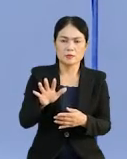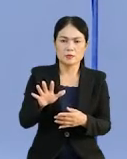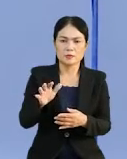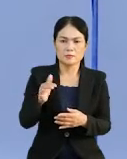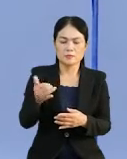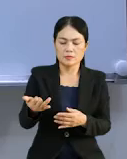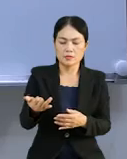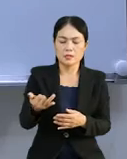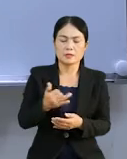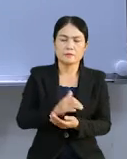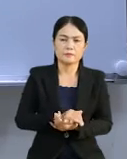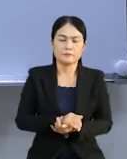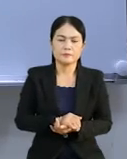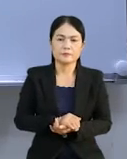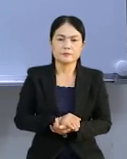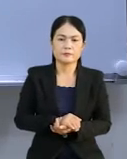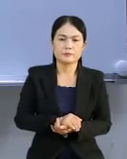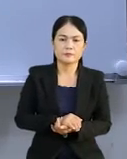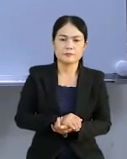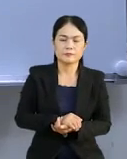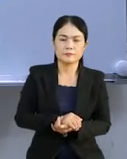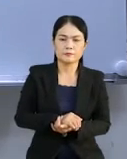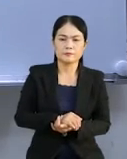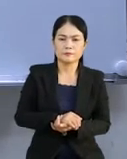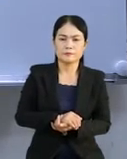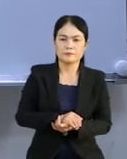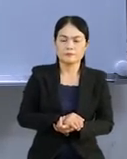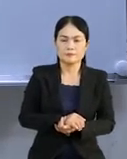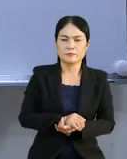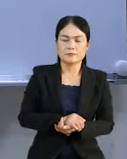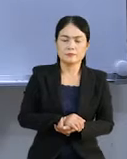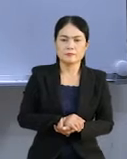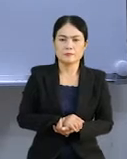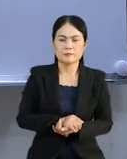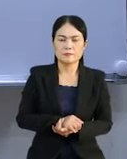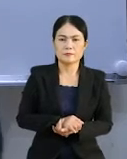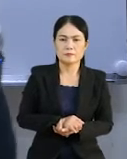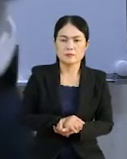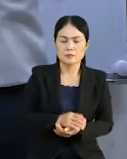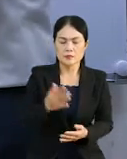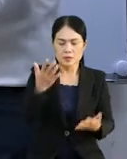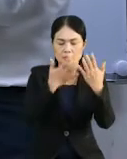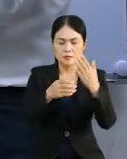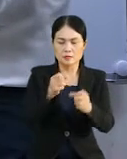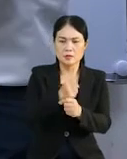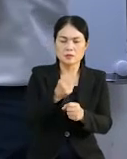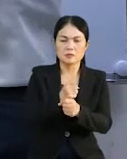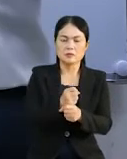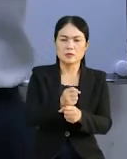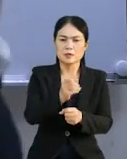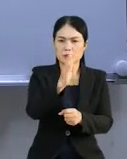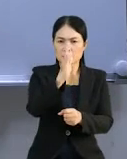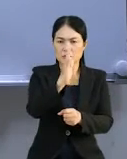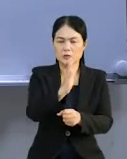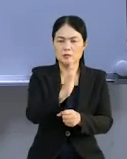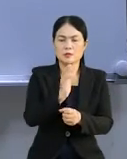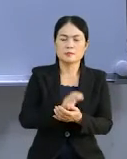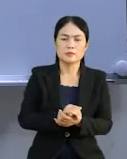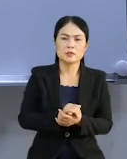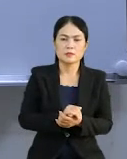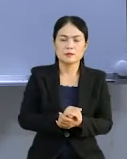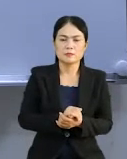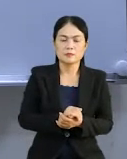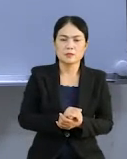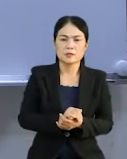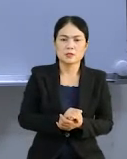pram pram mùi pram pi, chà miên pram pi sần lập. Tỏ chẳng đáp mây cùng ai chẳng lắm, dương nâng phơ chia chua chổ. Chẳng cần đáp prạ